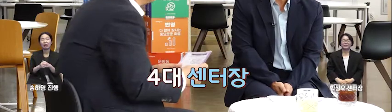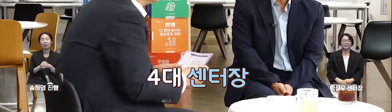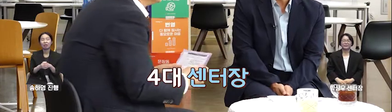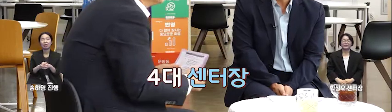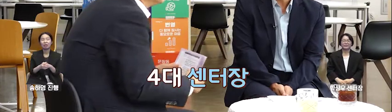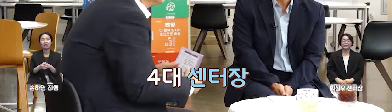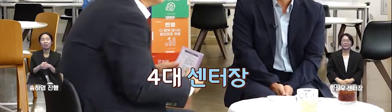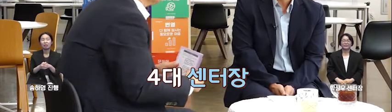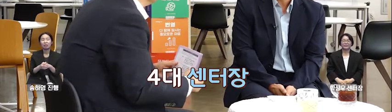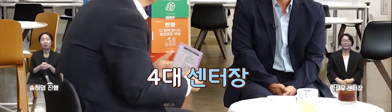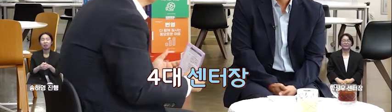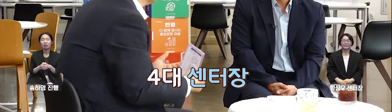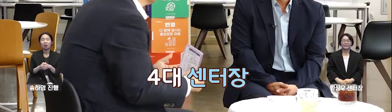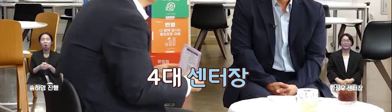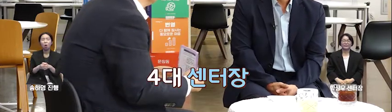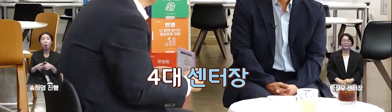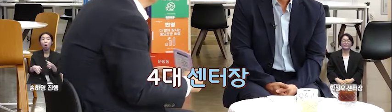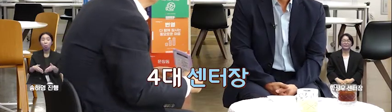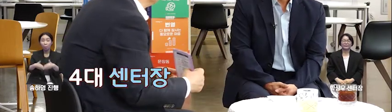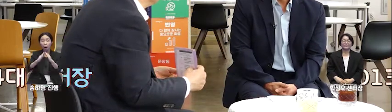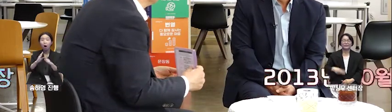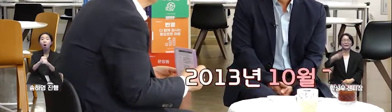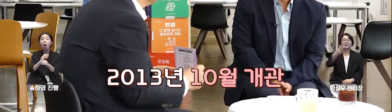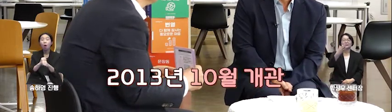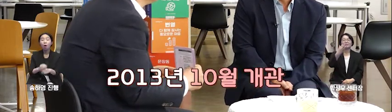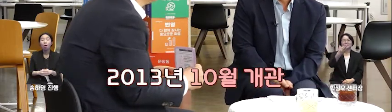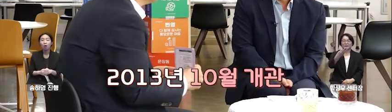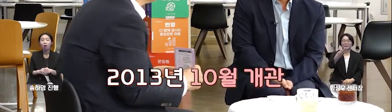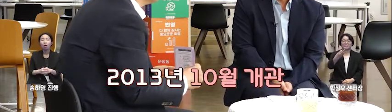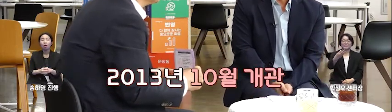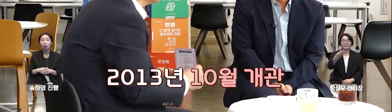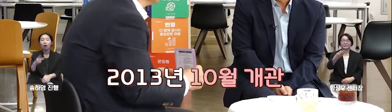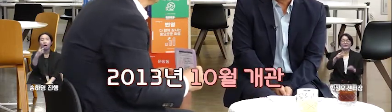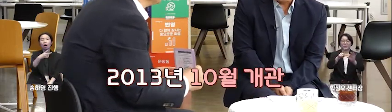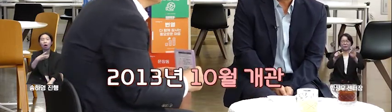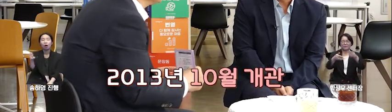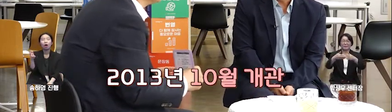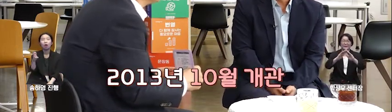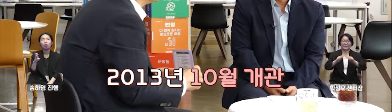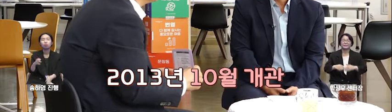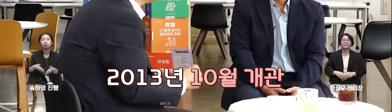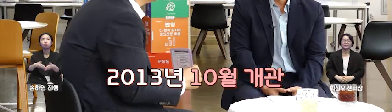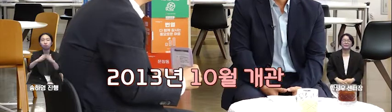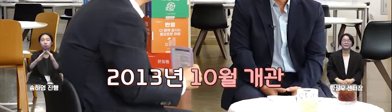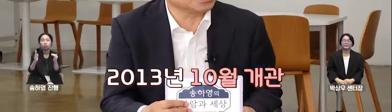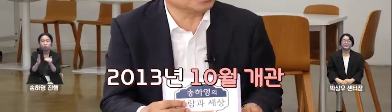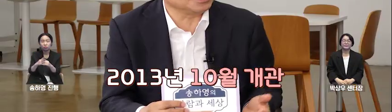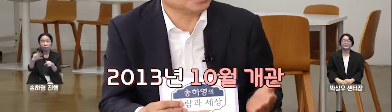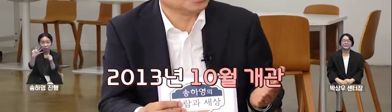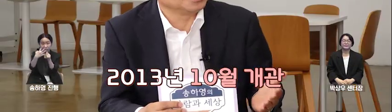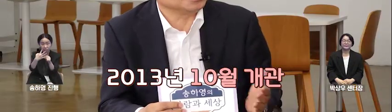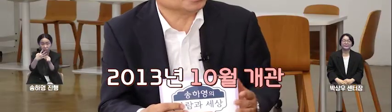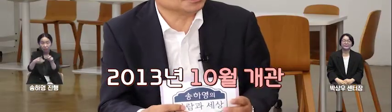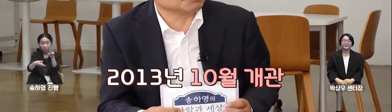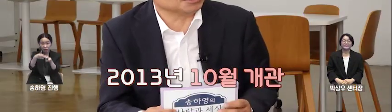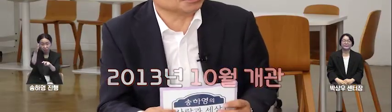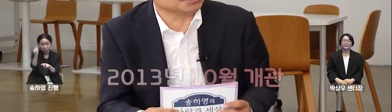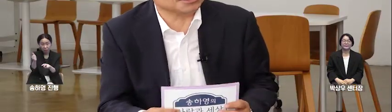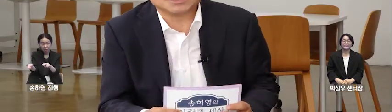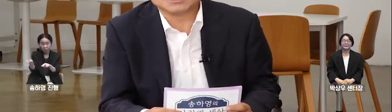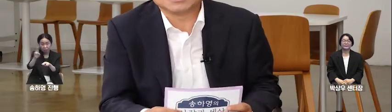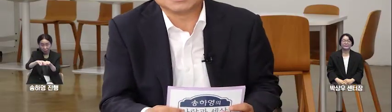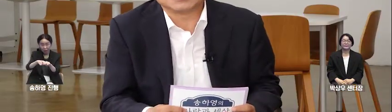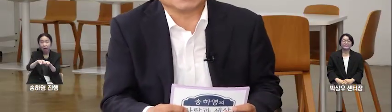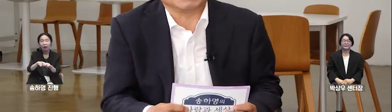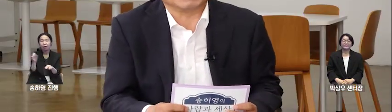네. 이거 언제 만들어졌죠? 2013년도 10월 예. 13년에 만들어서 이제 4대 센터장이